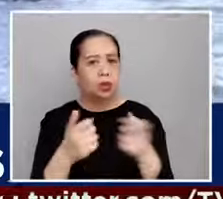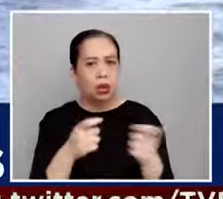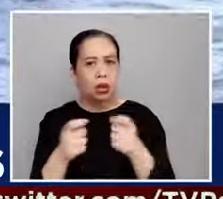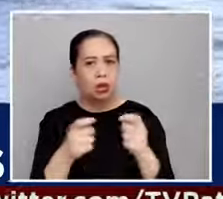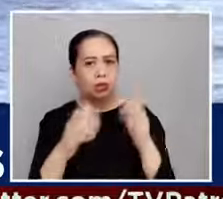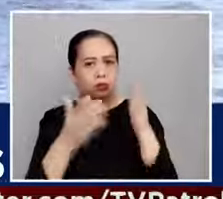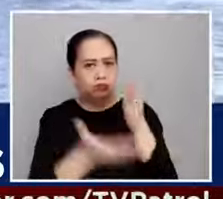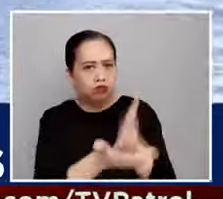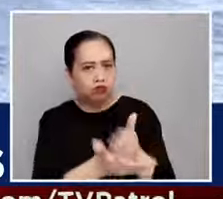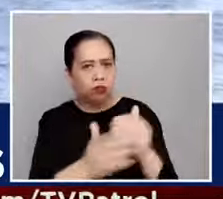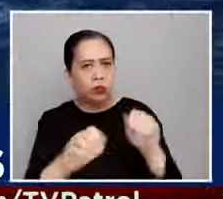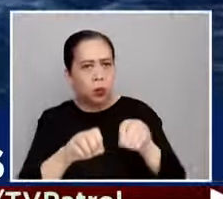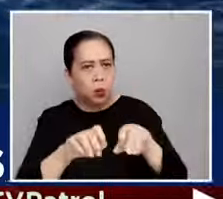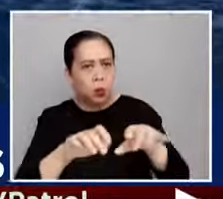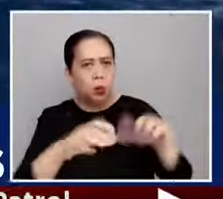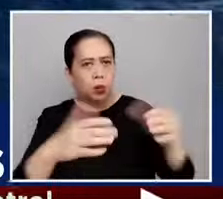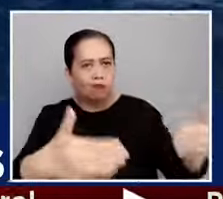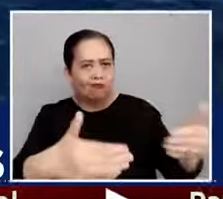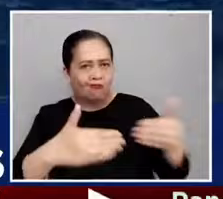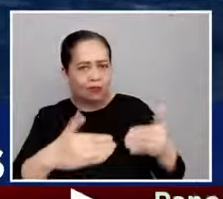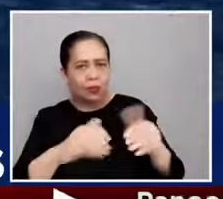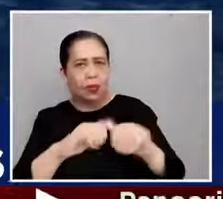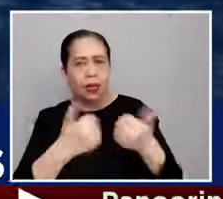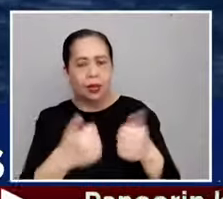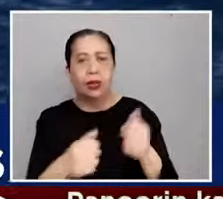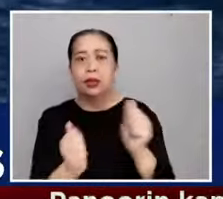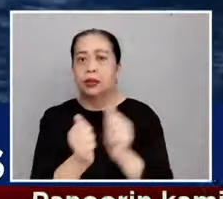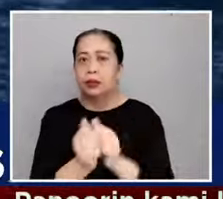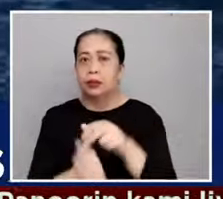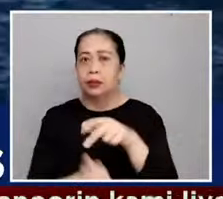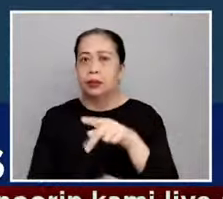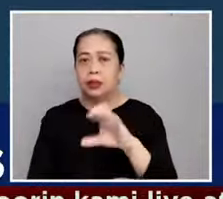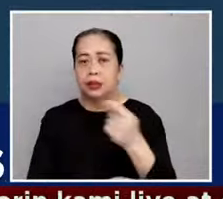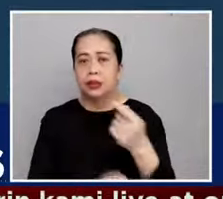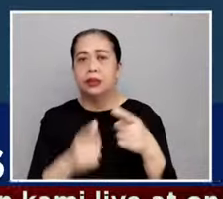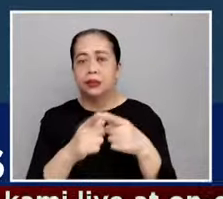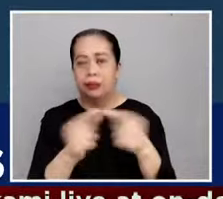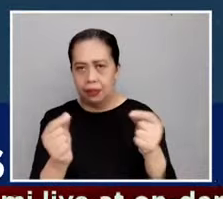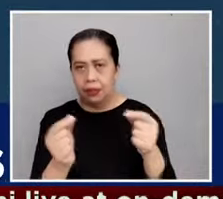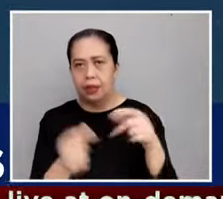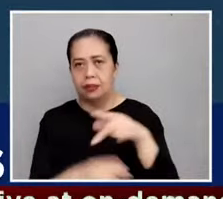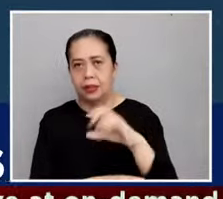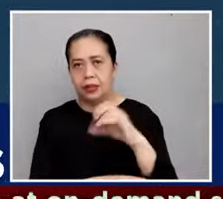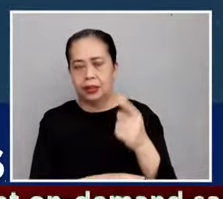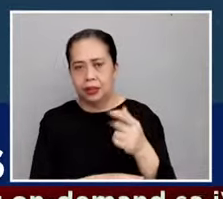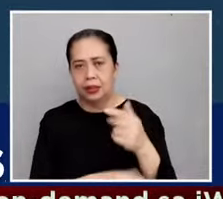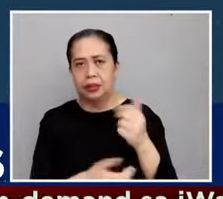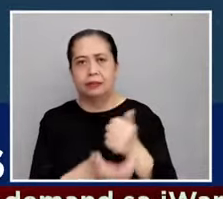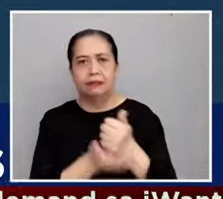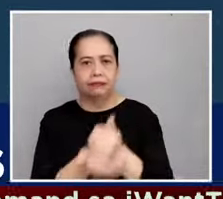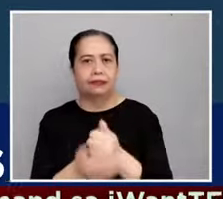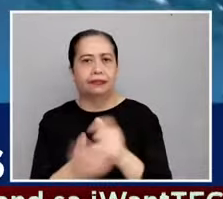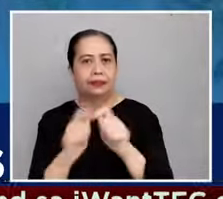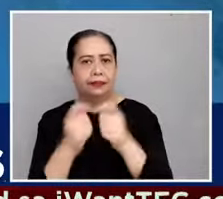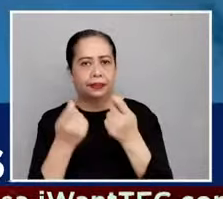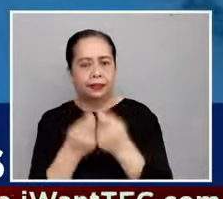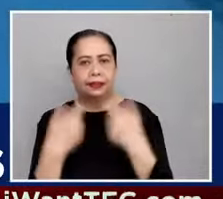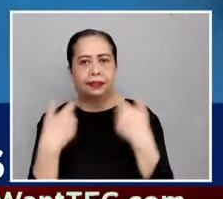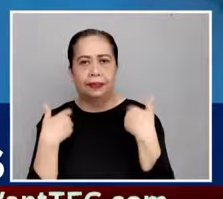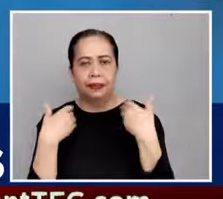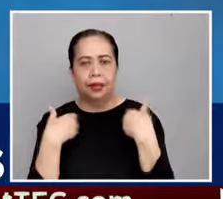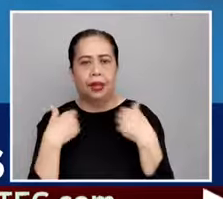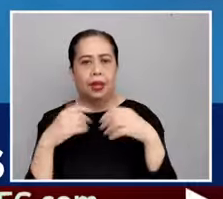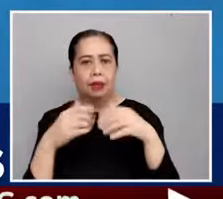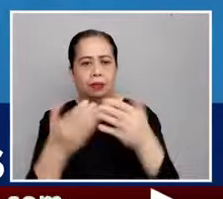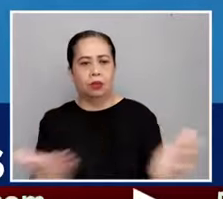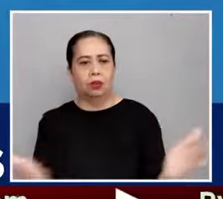pinipigil ang pagkalat ng langis. Kasama ng Philippine Coast Guard ang Japan Coast Guard Disaster Relief Team. May nakalatag na oil spill boom